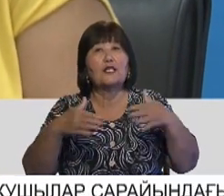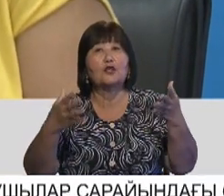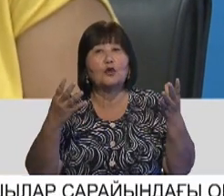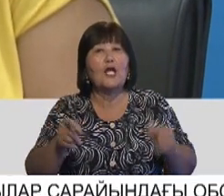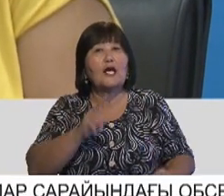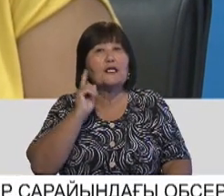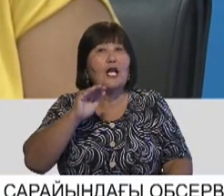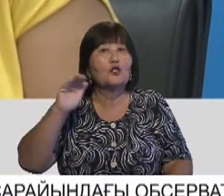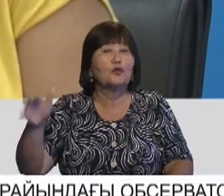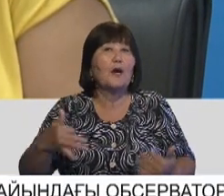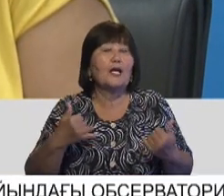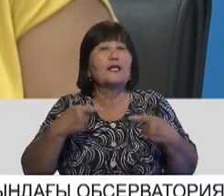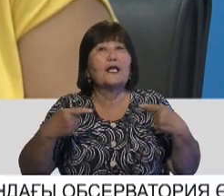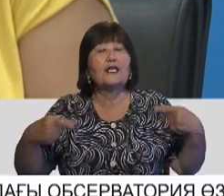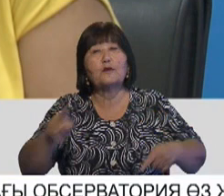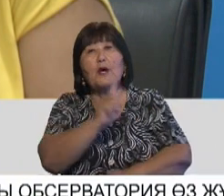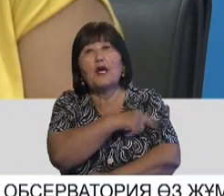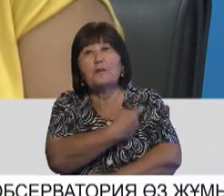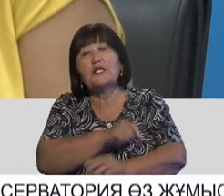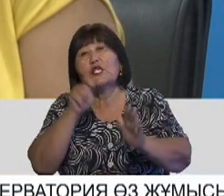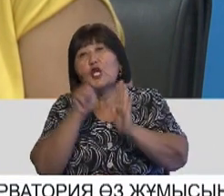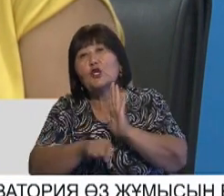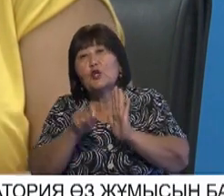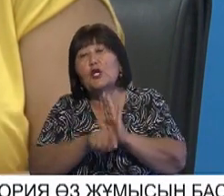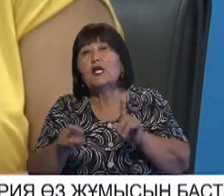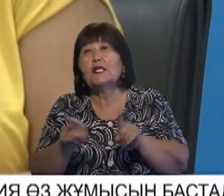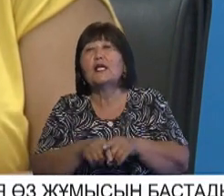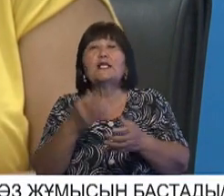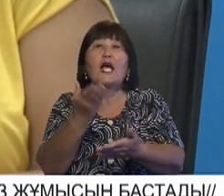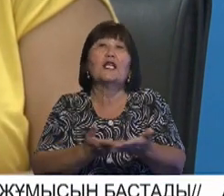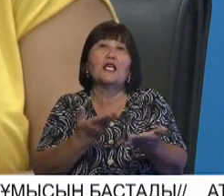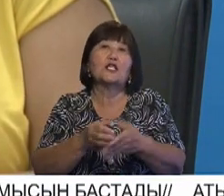жасөспірімдерге арналған тегін медициналық тексерулер және кеңестер ұйымдастырылады.